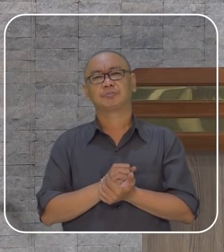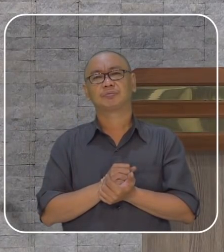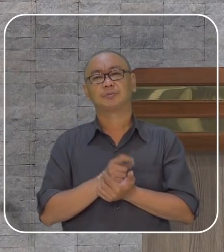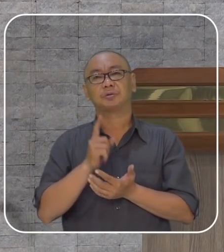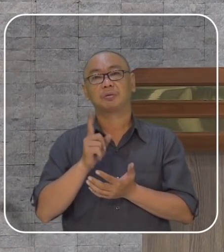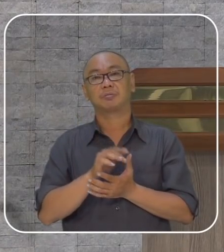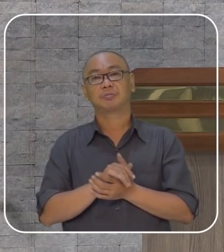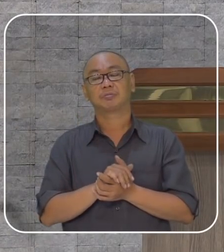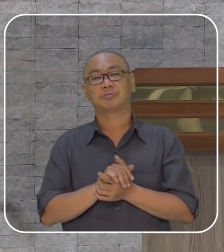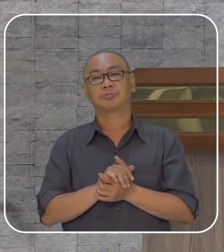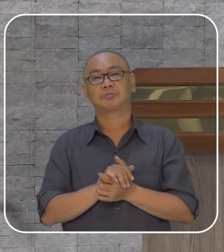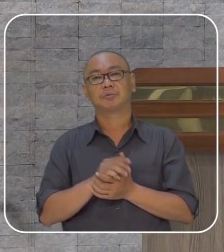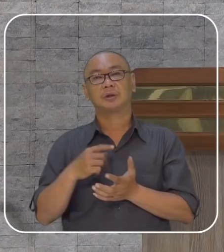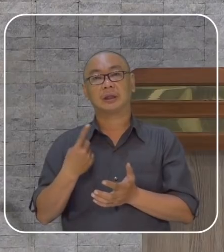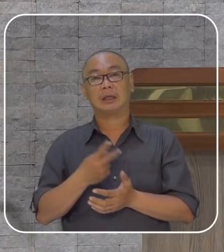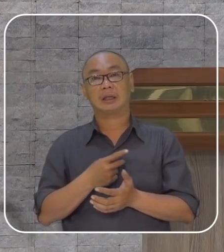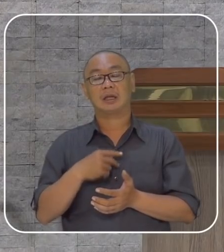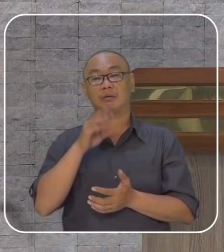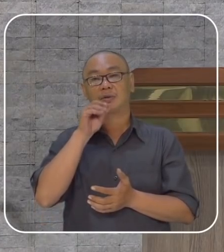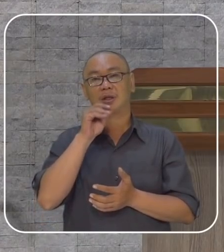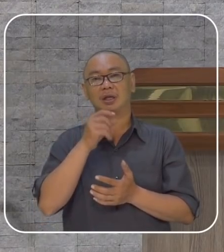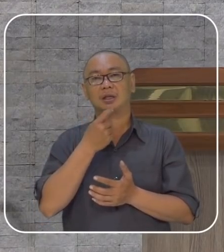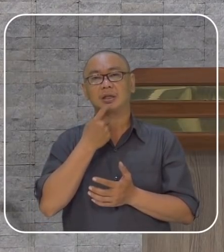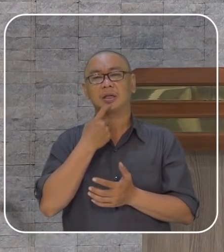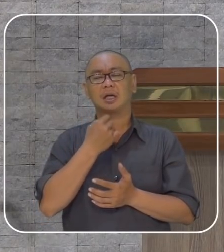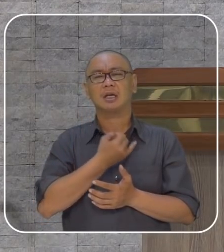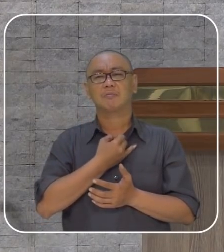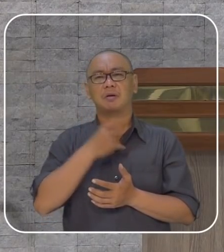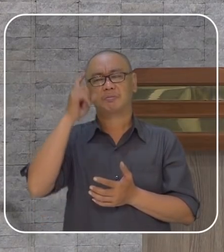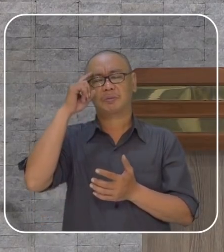Oleh sebab itu, ketika kita berbicara masalah iman percaya,